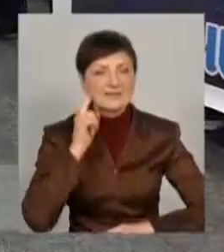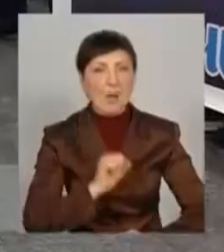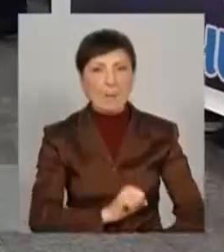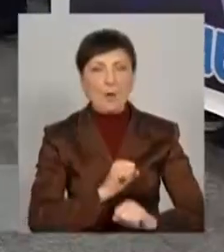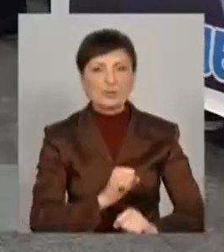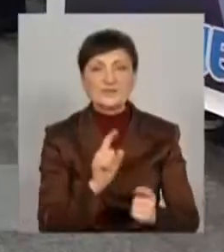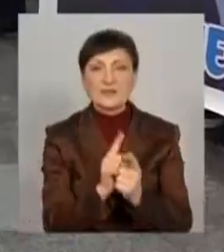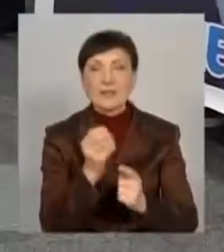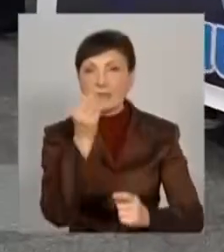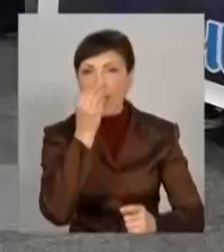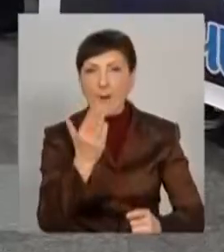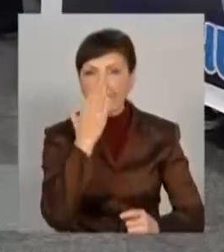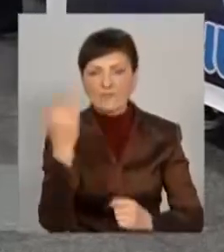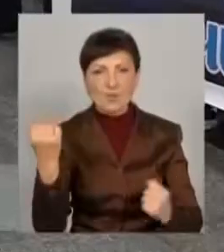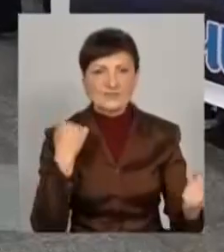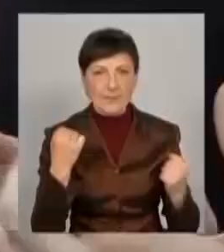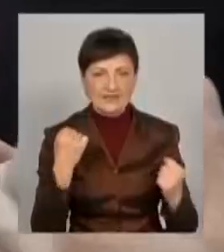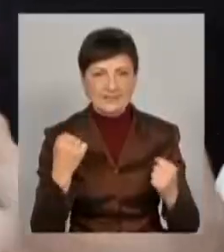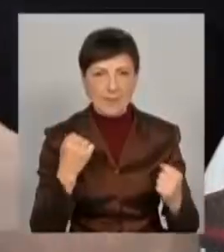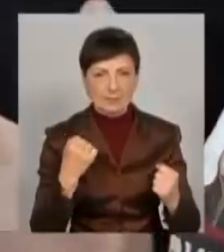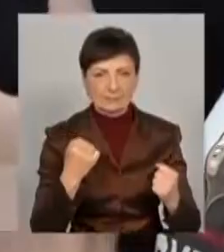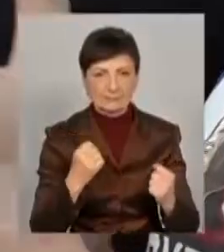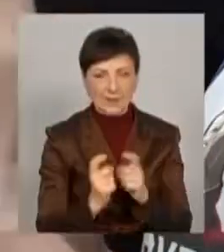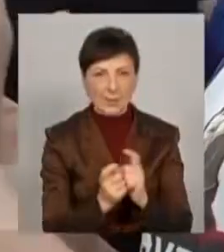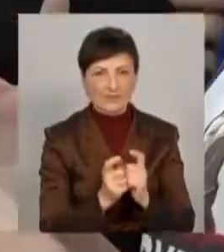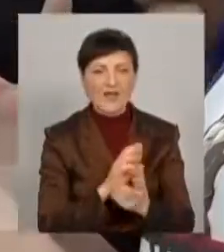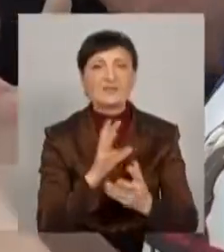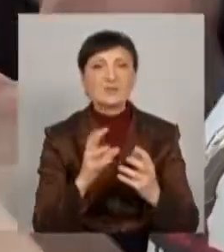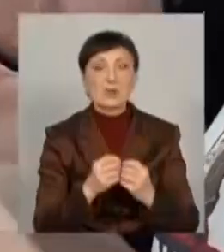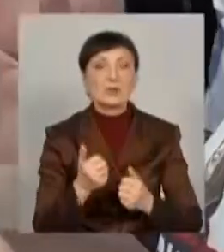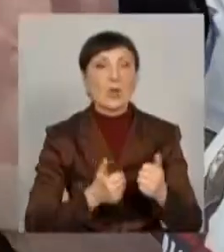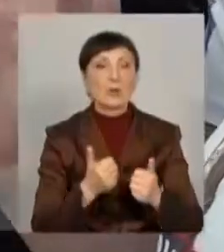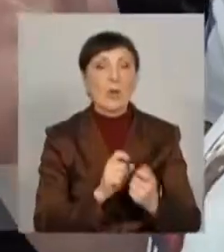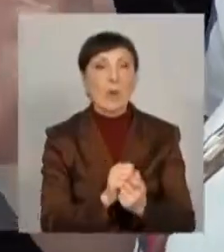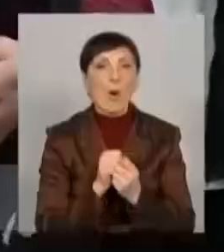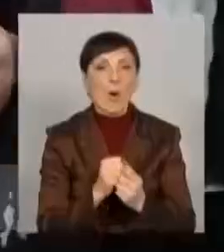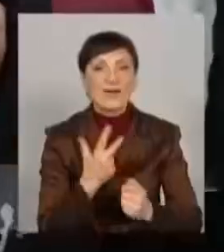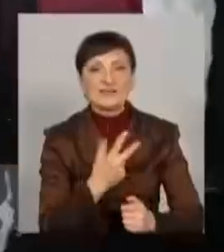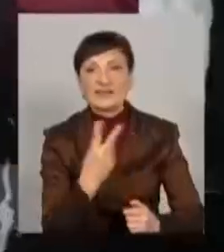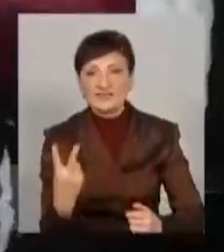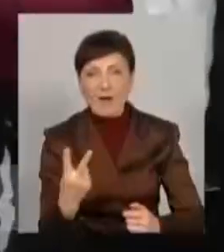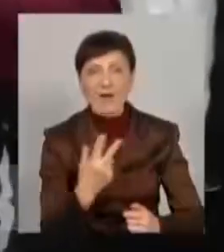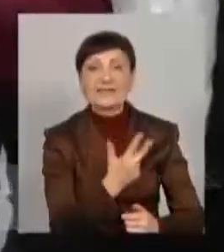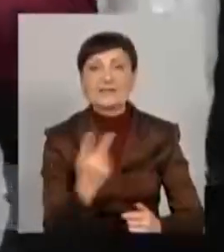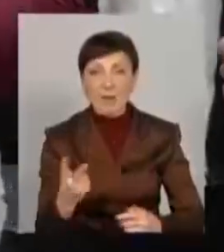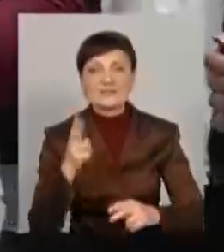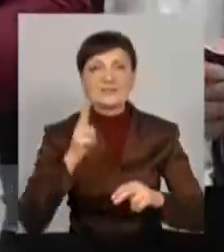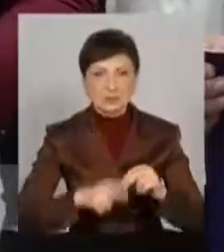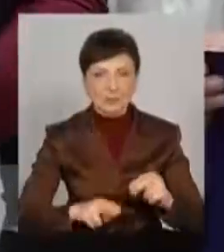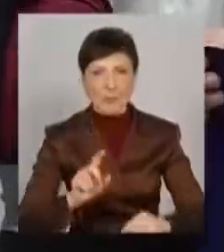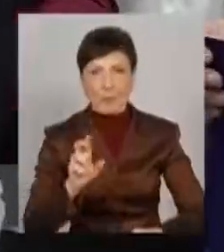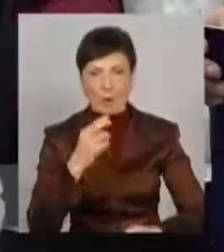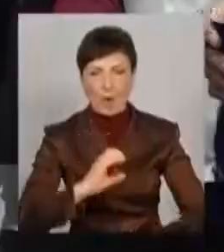боксер встретился с японцем Сиванрецем Акадзавой. По результатам конкурентного боя в 3-2 Шамбергенов завершил азиаду с